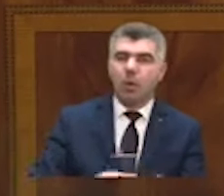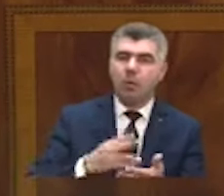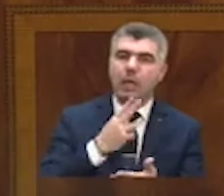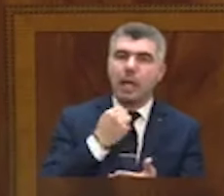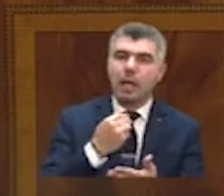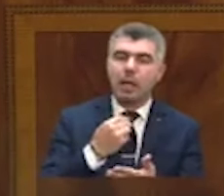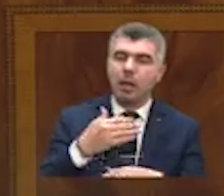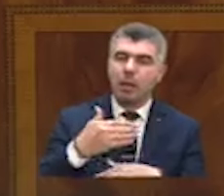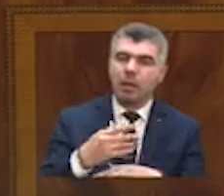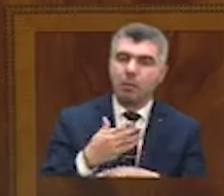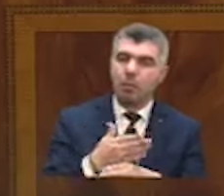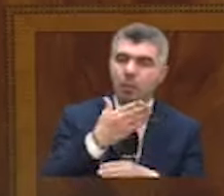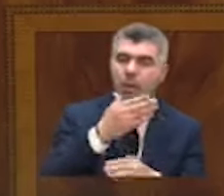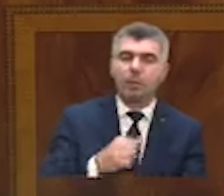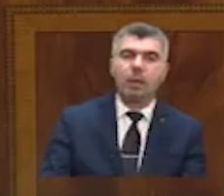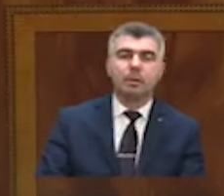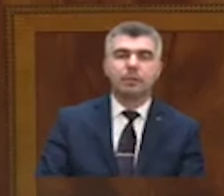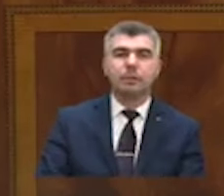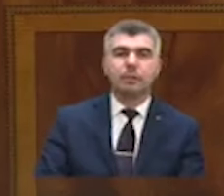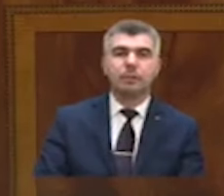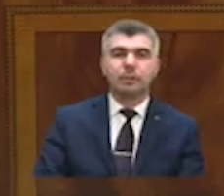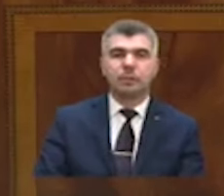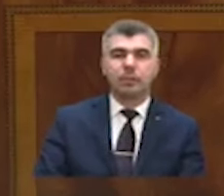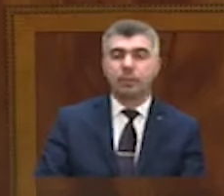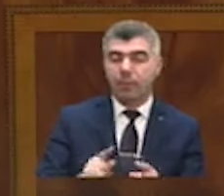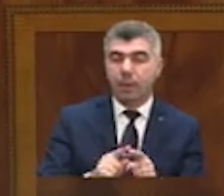الخير فقط نقول بانه